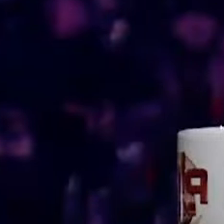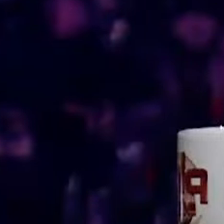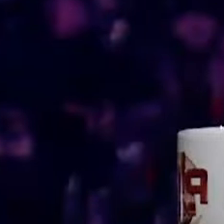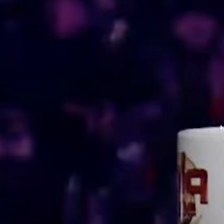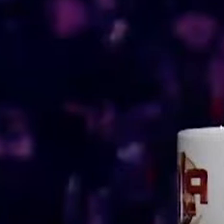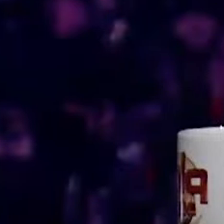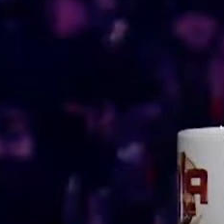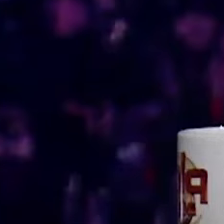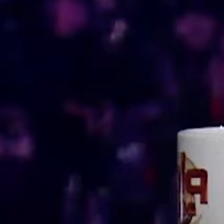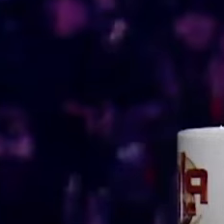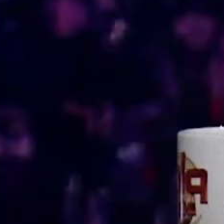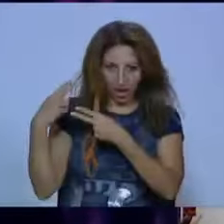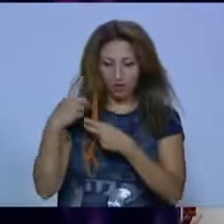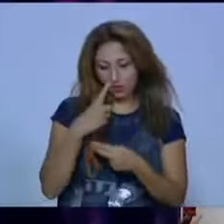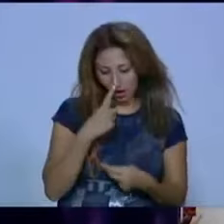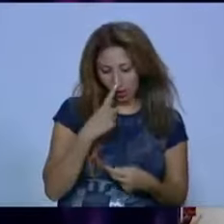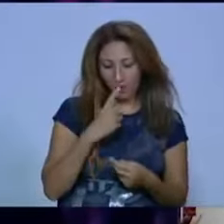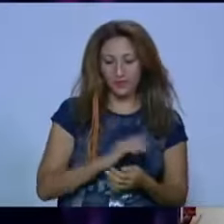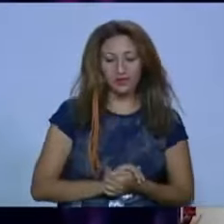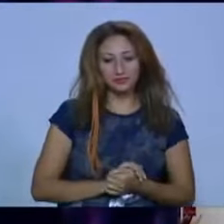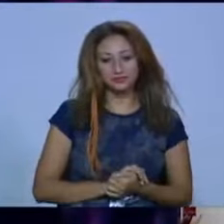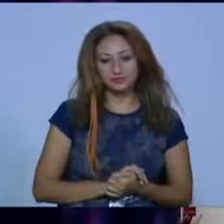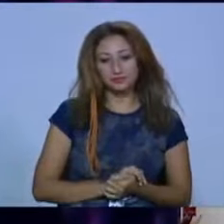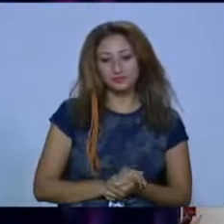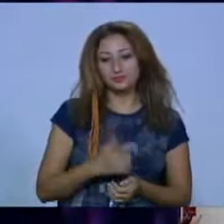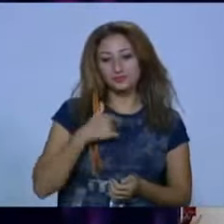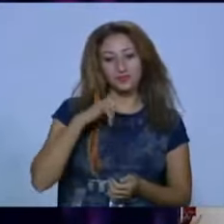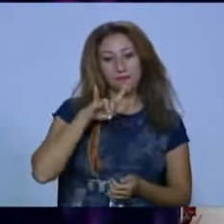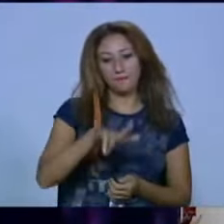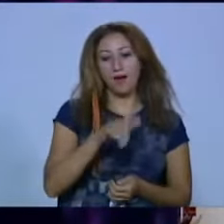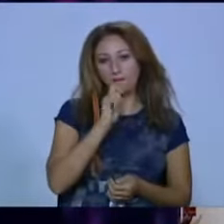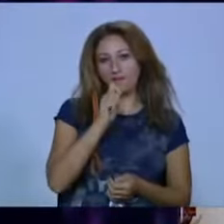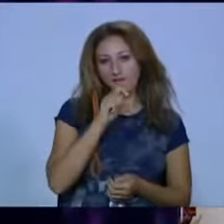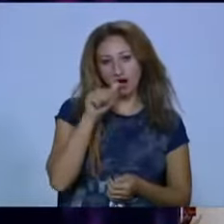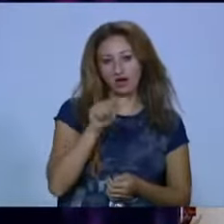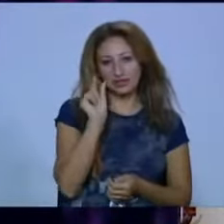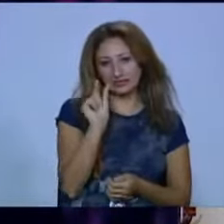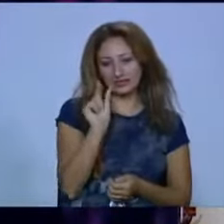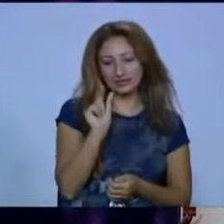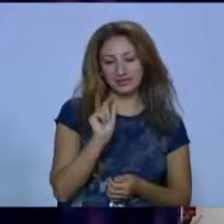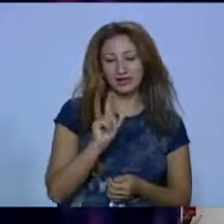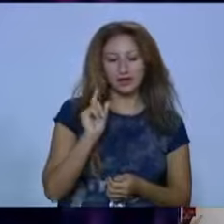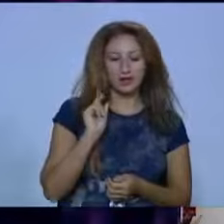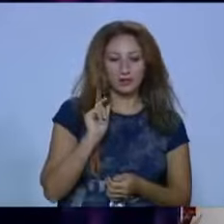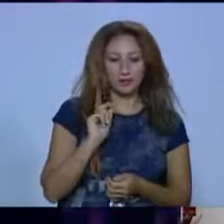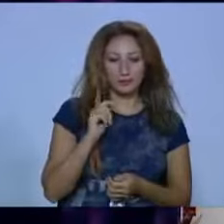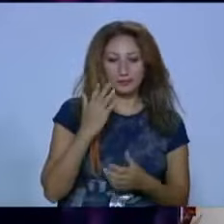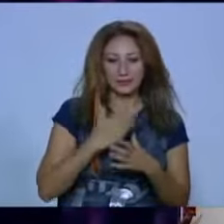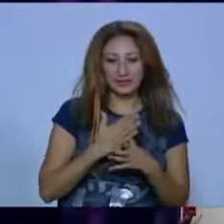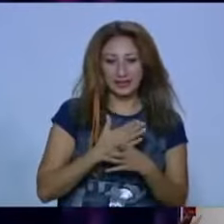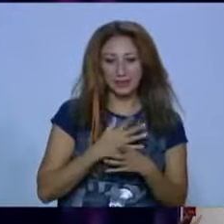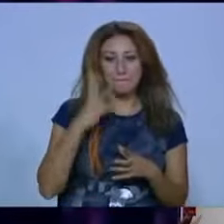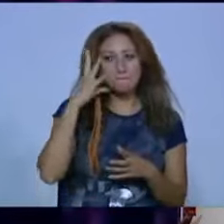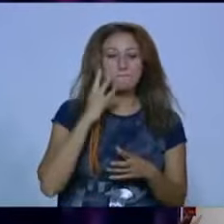أحلامك أوامر، ودي فقرة الحقيقة أنا بسعد جدا بيها، لأن هي الحقيقة بتخلق نوع من الشعور